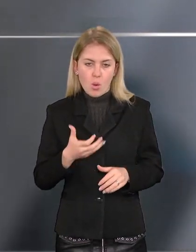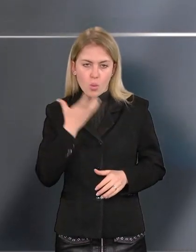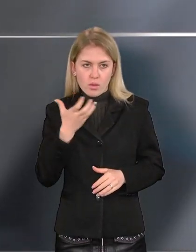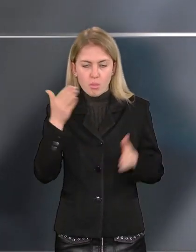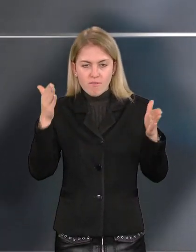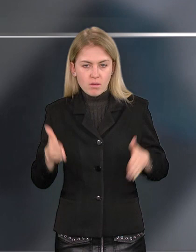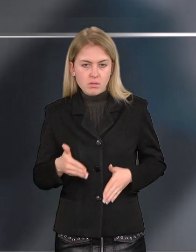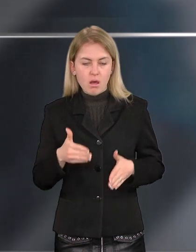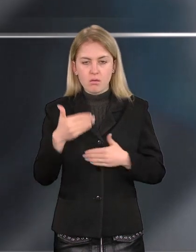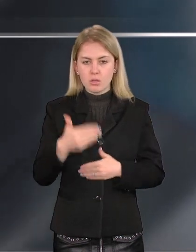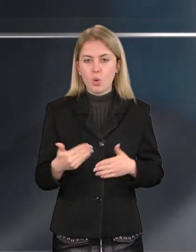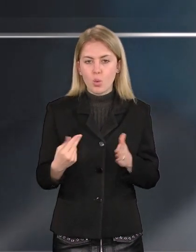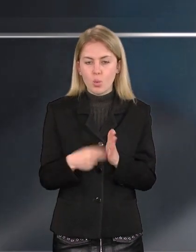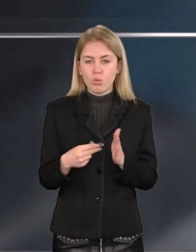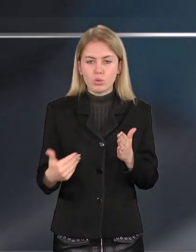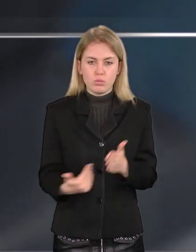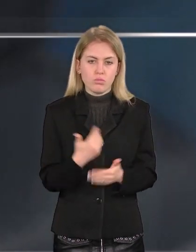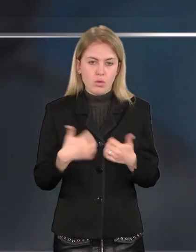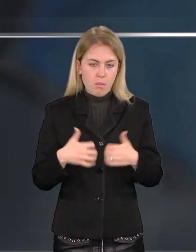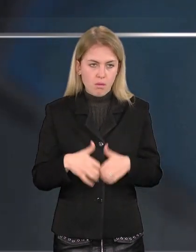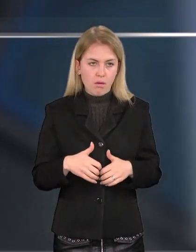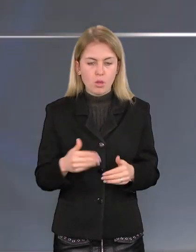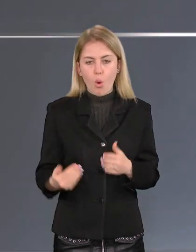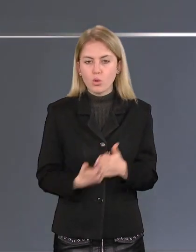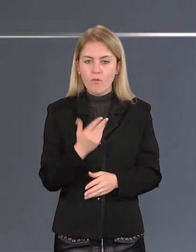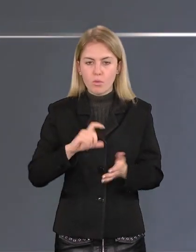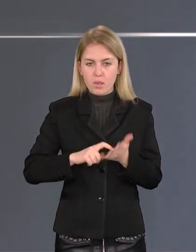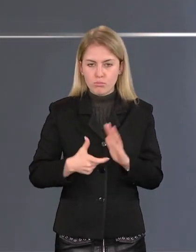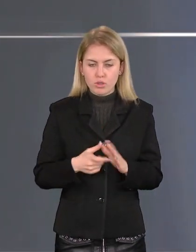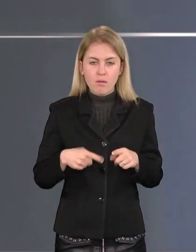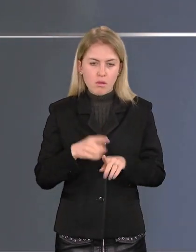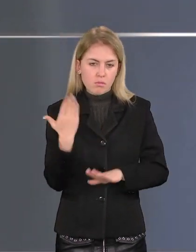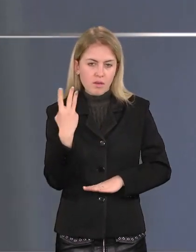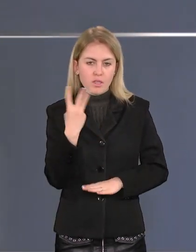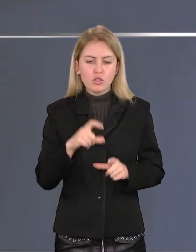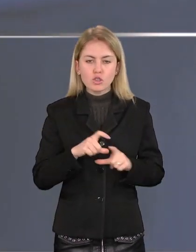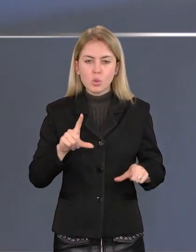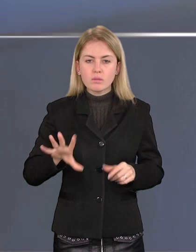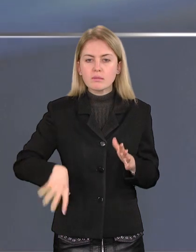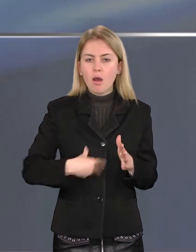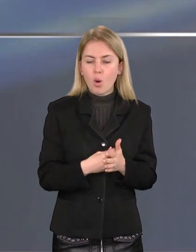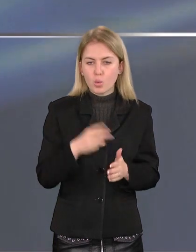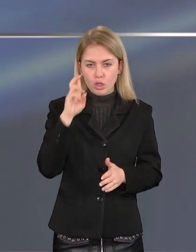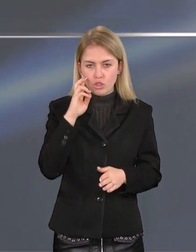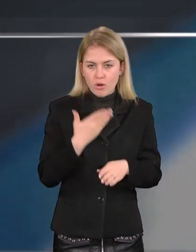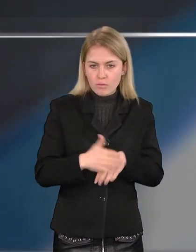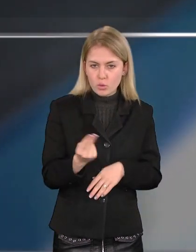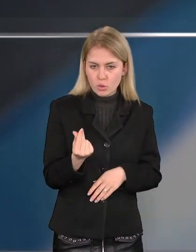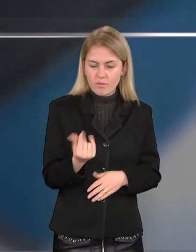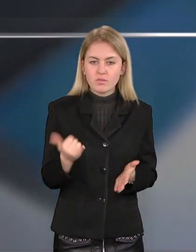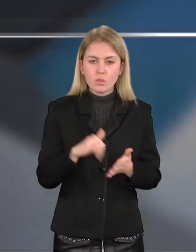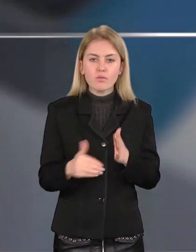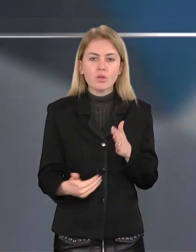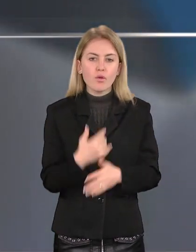купують сучасне обладнання та оновлюють приміщення. Так, нещодавно у третій школі за рахунок державної субвенції встановили нові